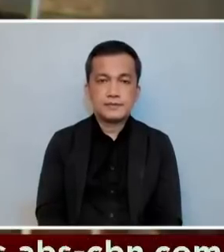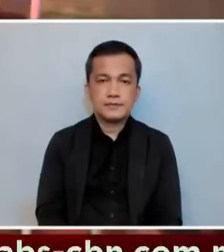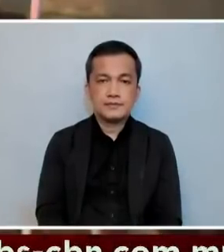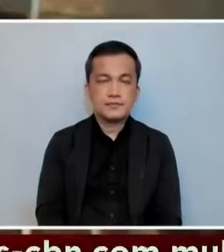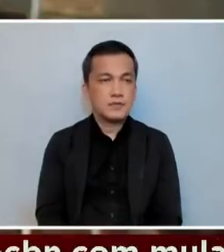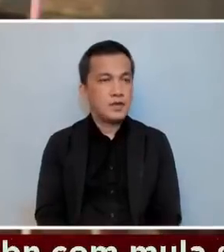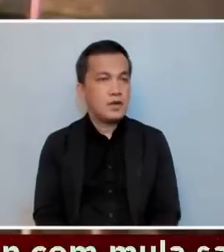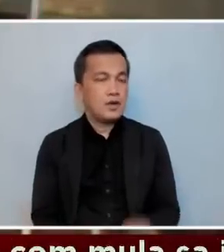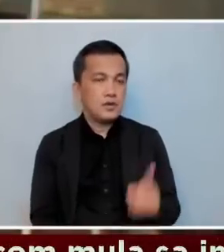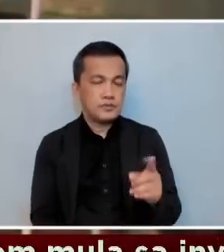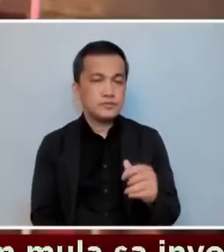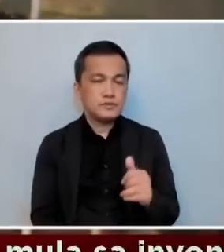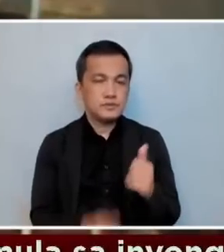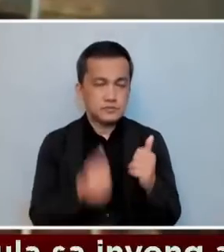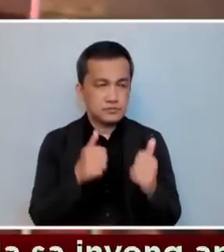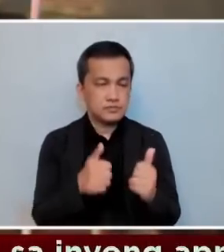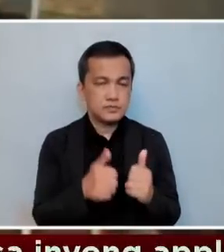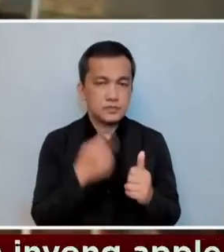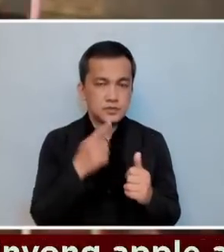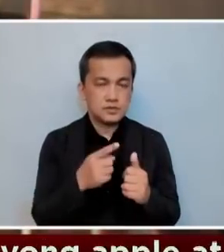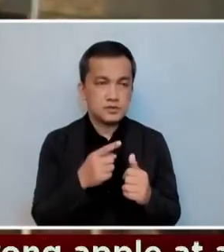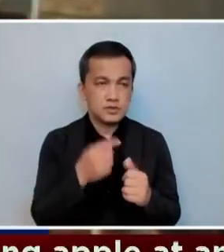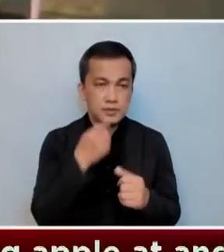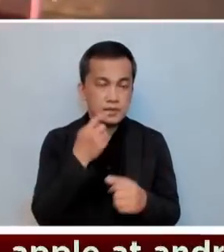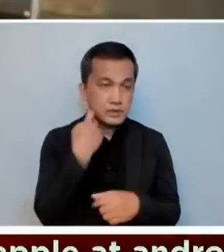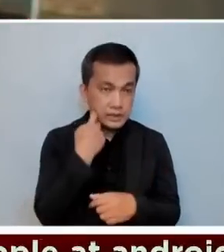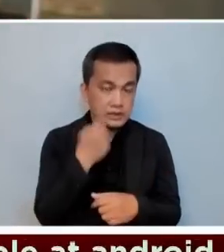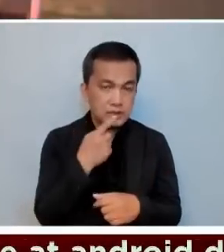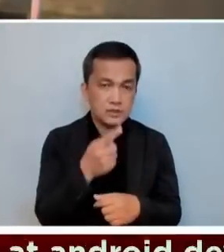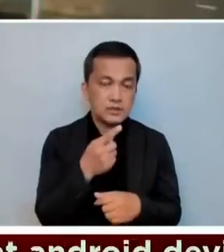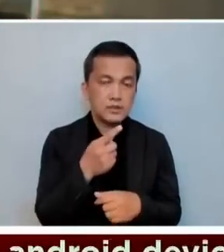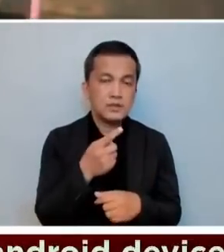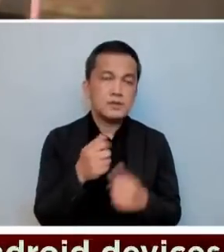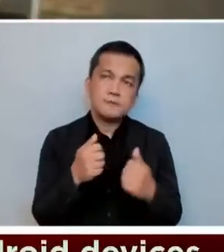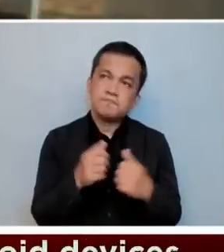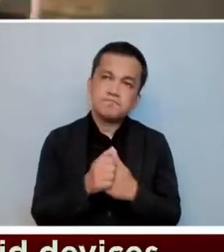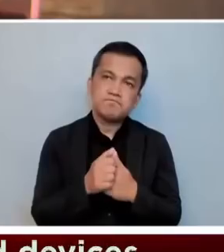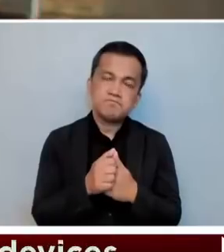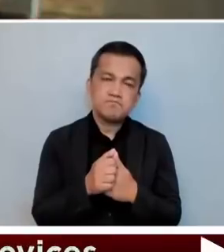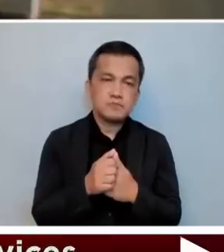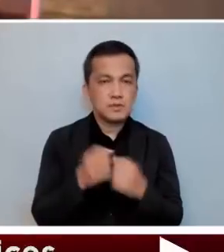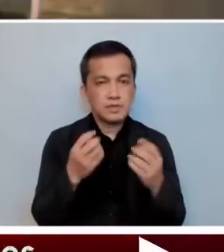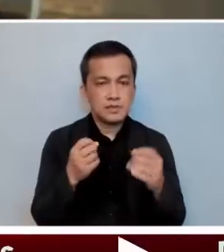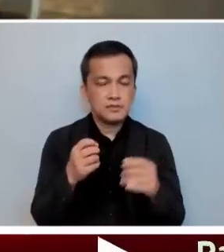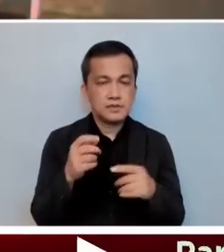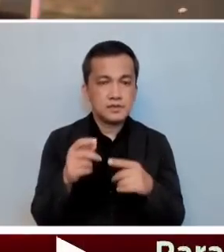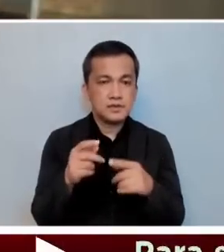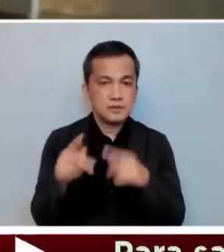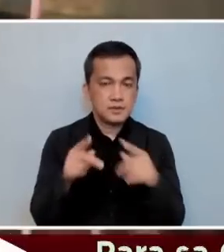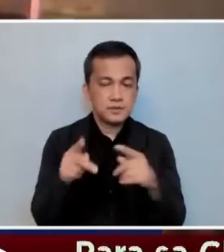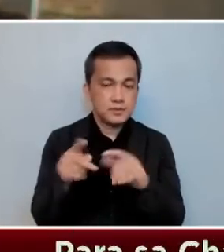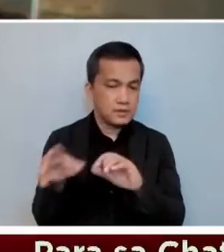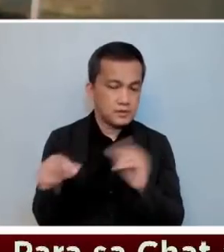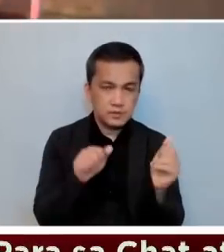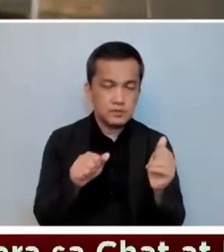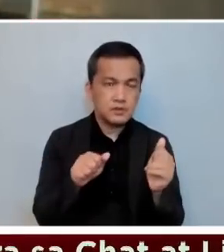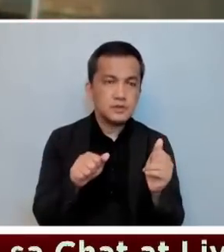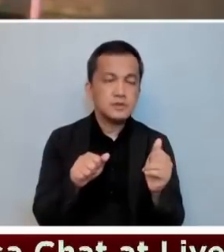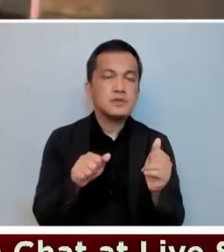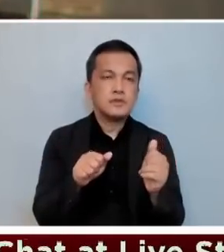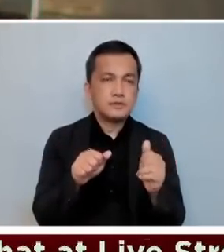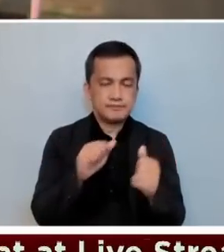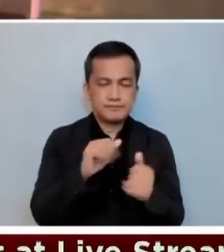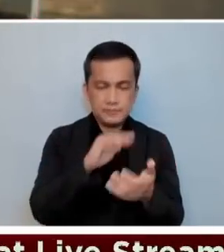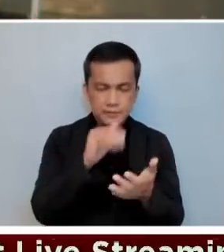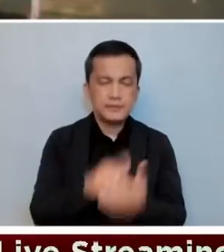Well, karamihan na tulad na sinabi mo kanina, no, Alvin, no, karamihan sa mga residente na inilikas ay nasa mga evacuation centers